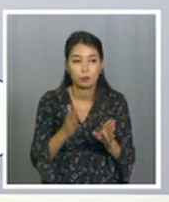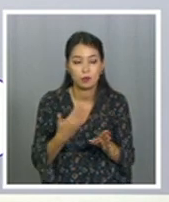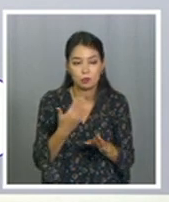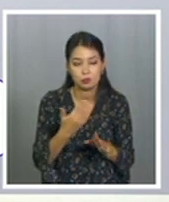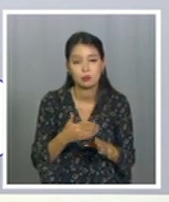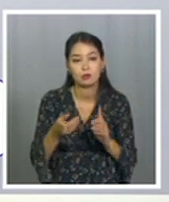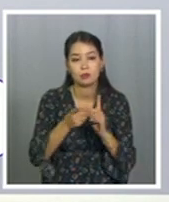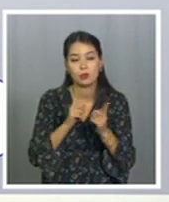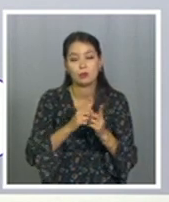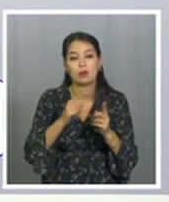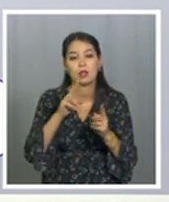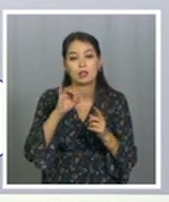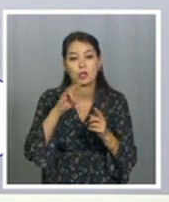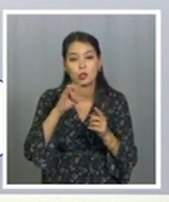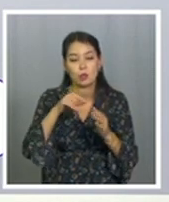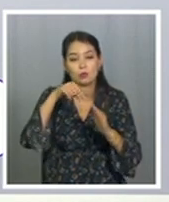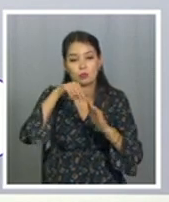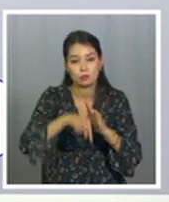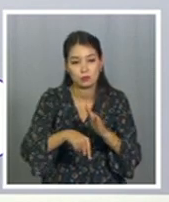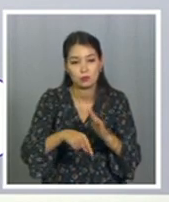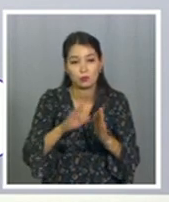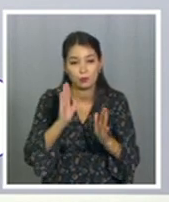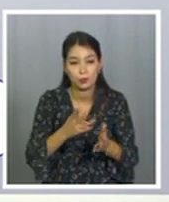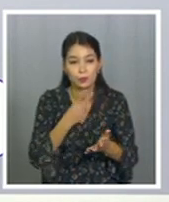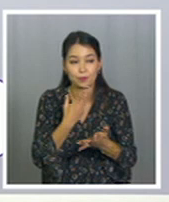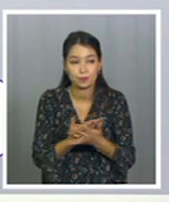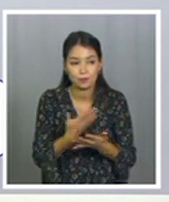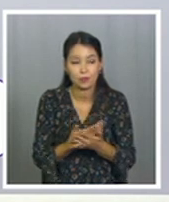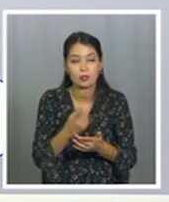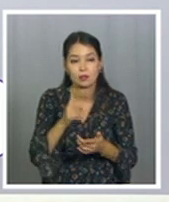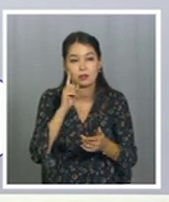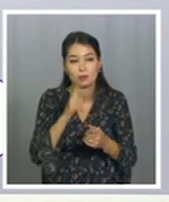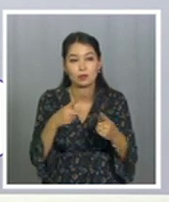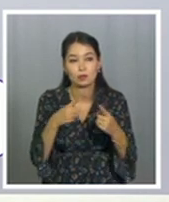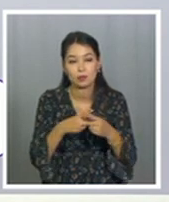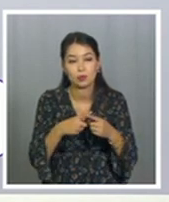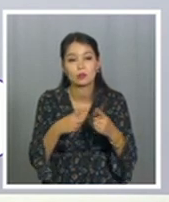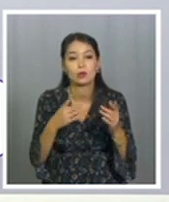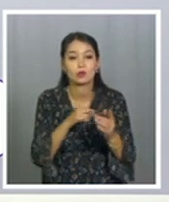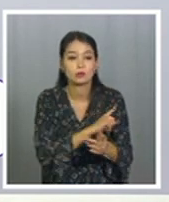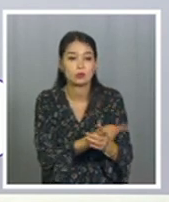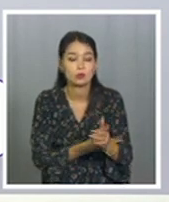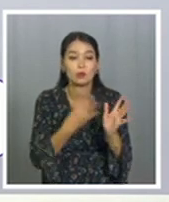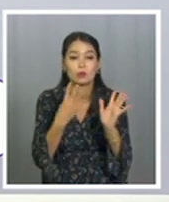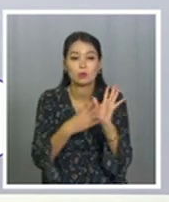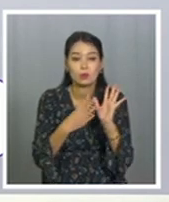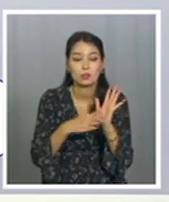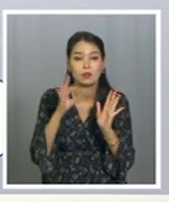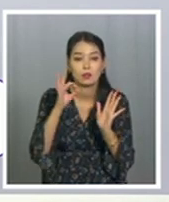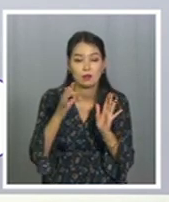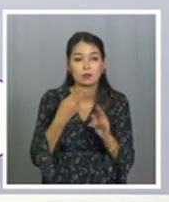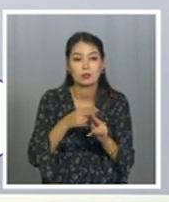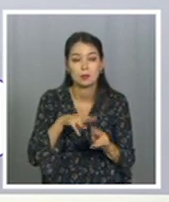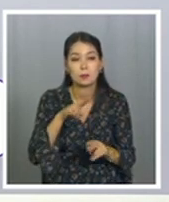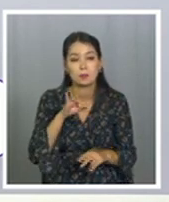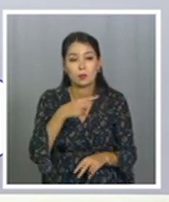бағытталады. Және тоқ күші мен кернеудің арасындағы бұрыш бізде 90 градусқа тең болады, яғни пи бөлінген 2-ге тең болады